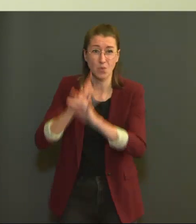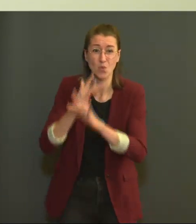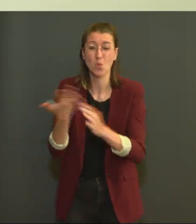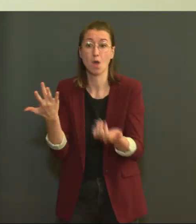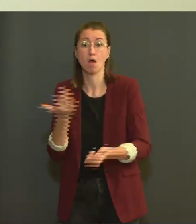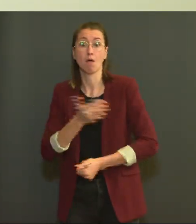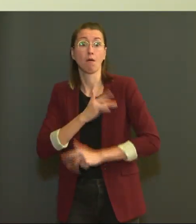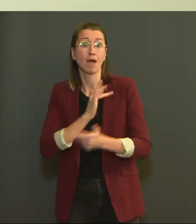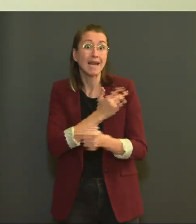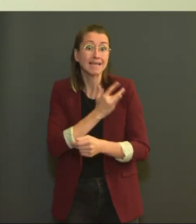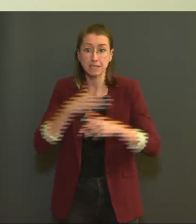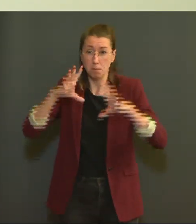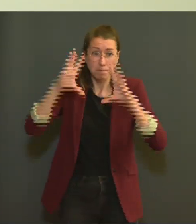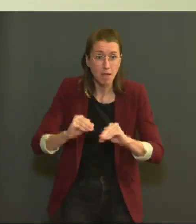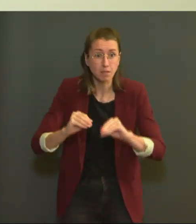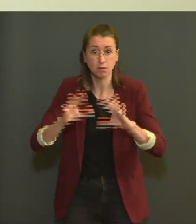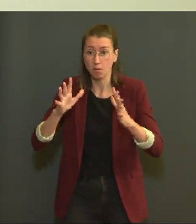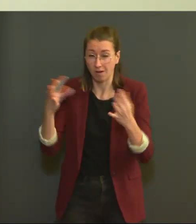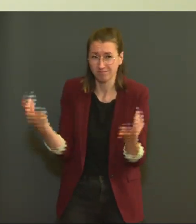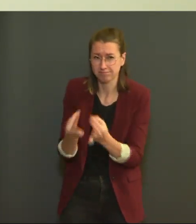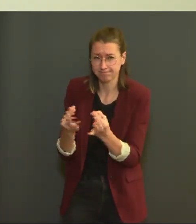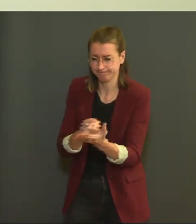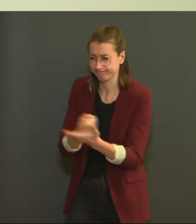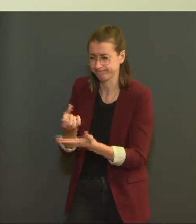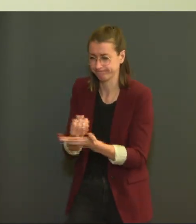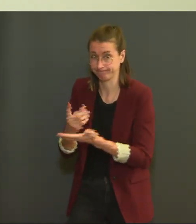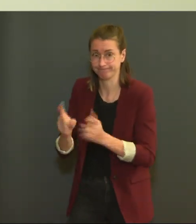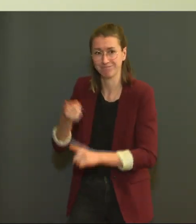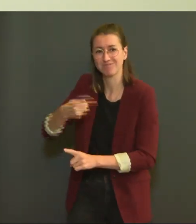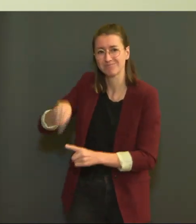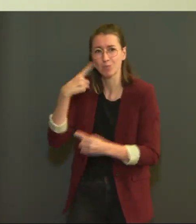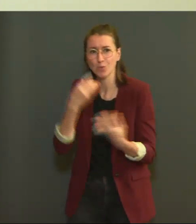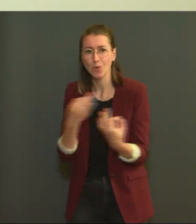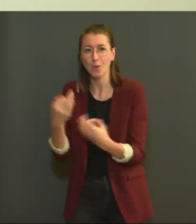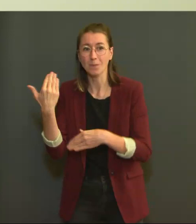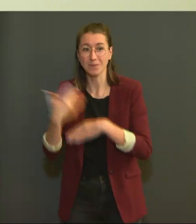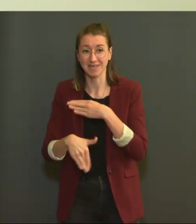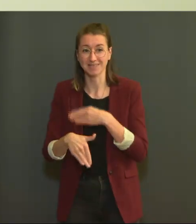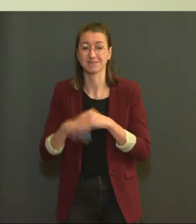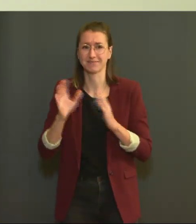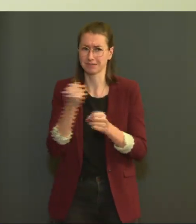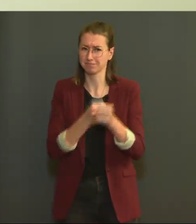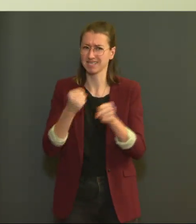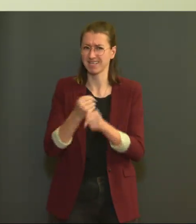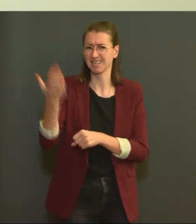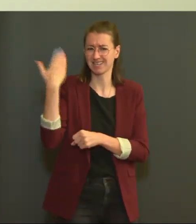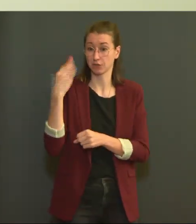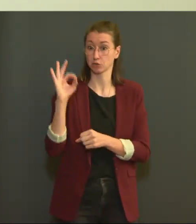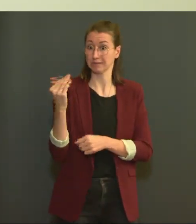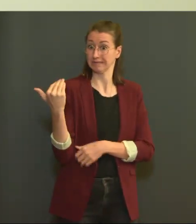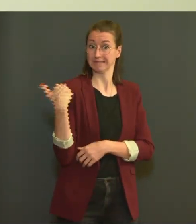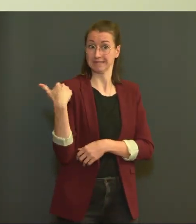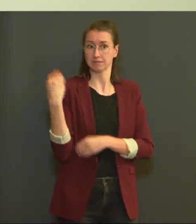Vu l'actualité, nous avons rajouté une nouvelle leçon complémentaire spécifique sur le Covid-19.